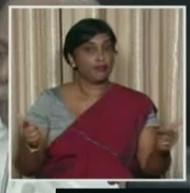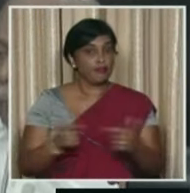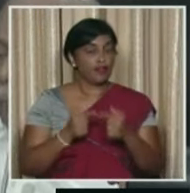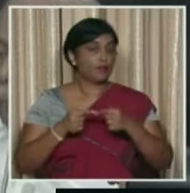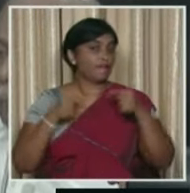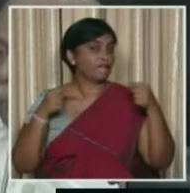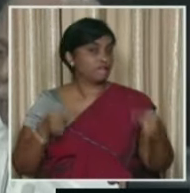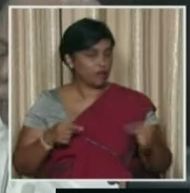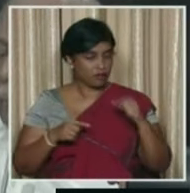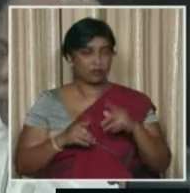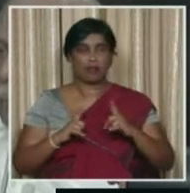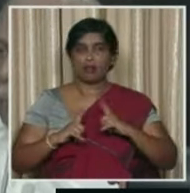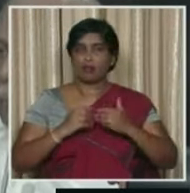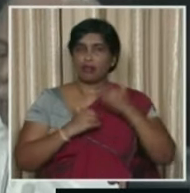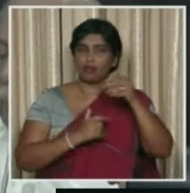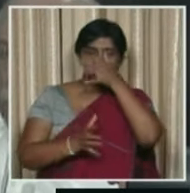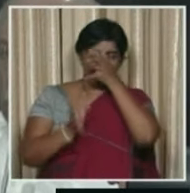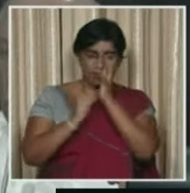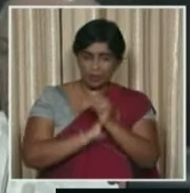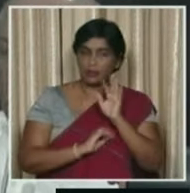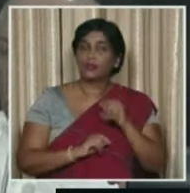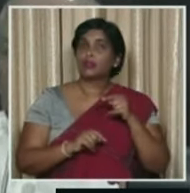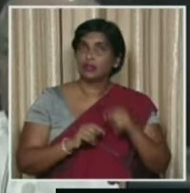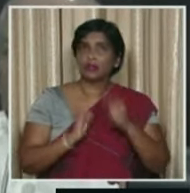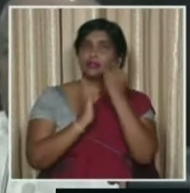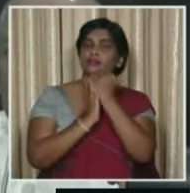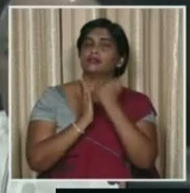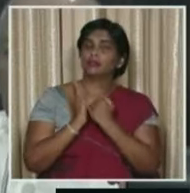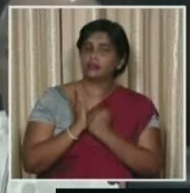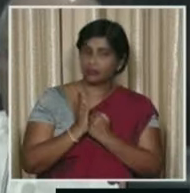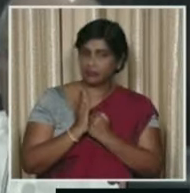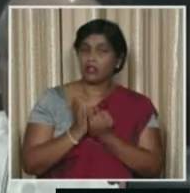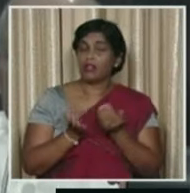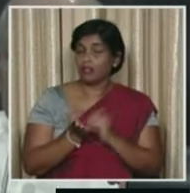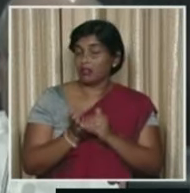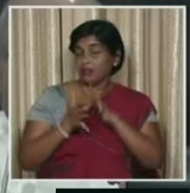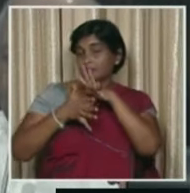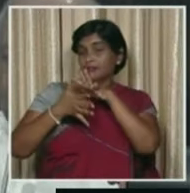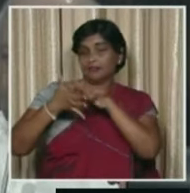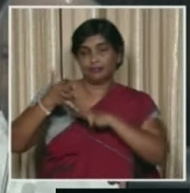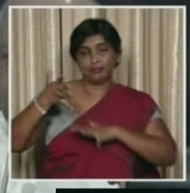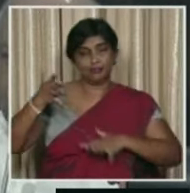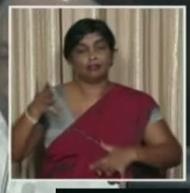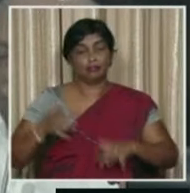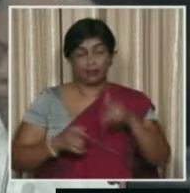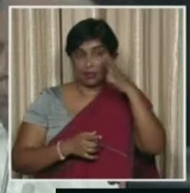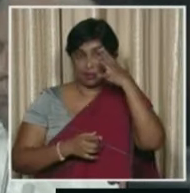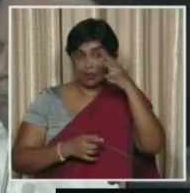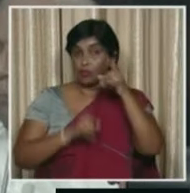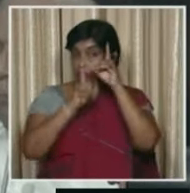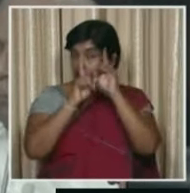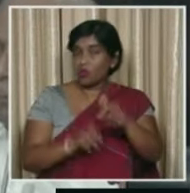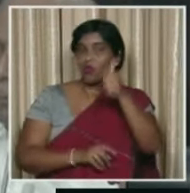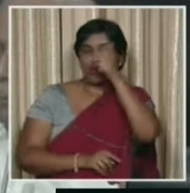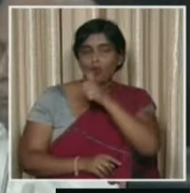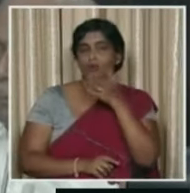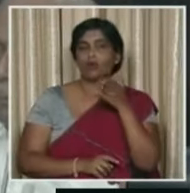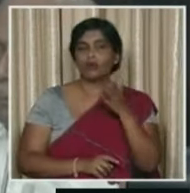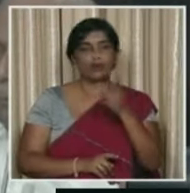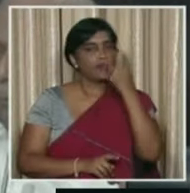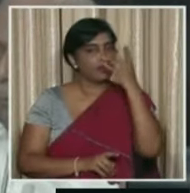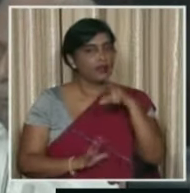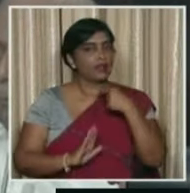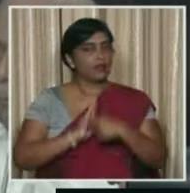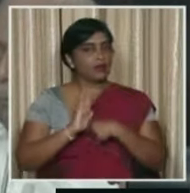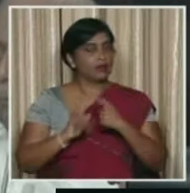වී අනාගතය හොරකම් කළා. මේ ලැයිස්තුව තව දිගයි. මතක තියාගන්න එයත් කරන්නේ හොරකමක්. ඒ නිසා